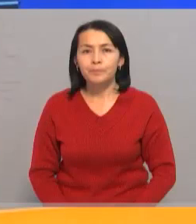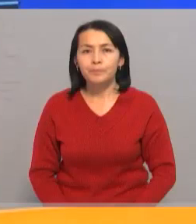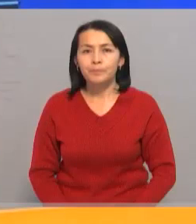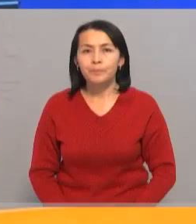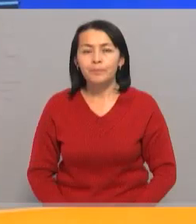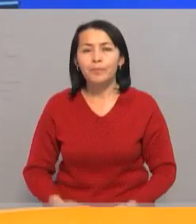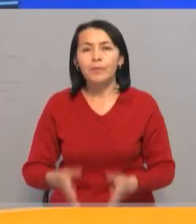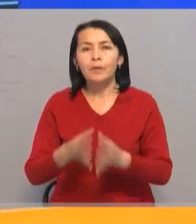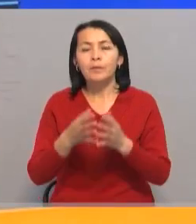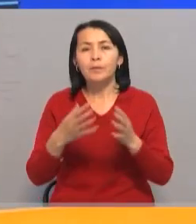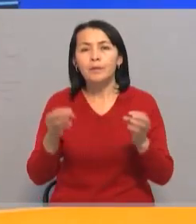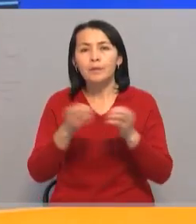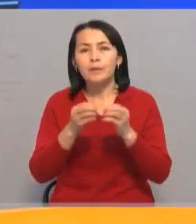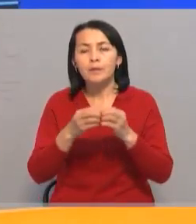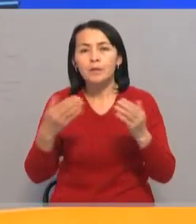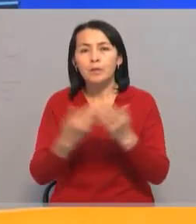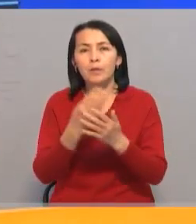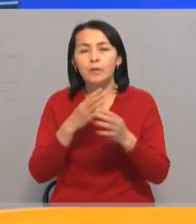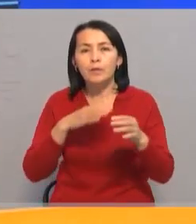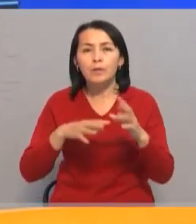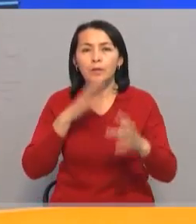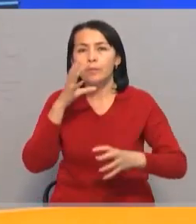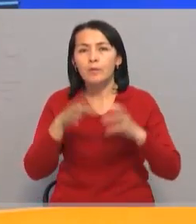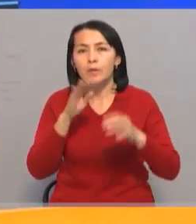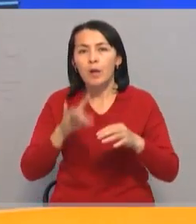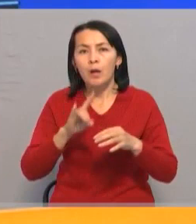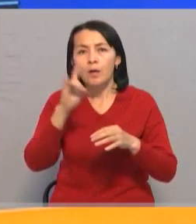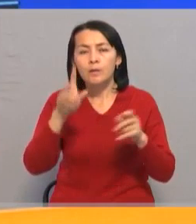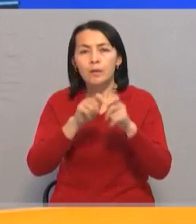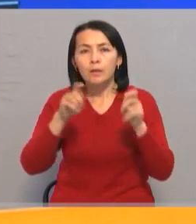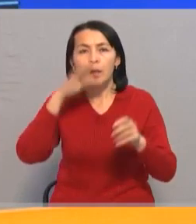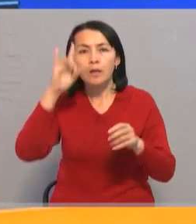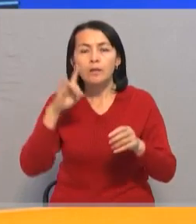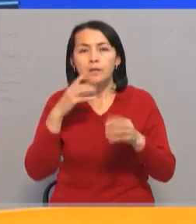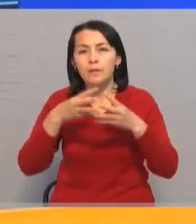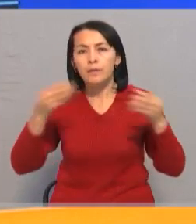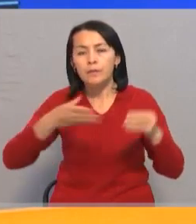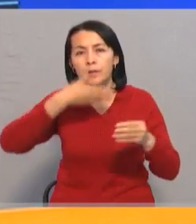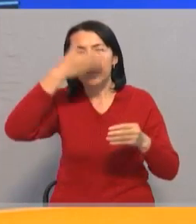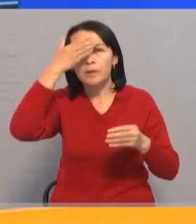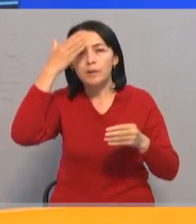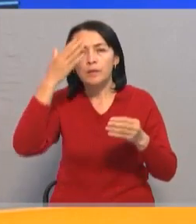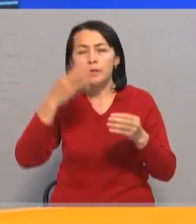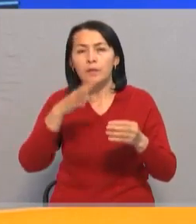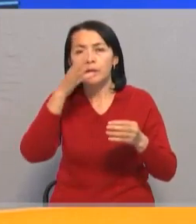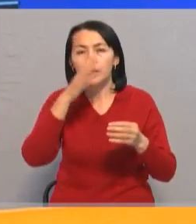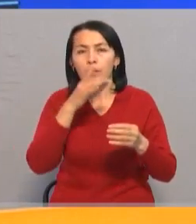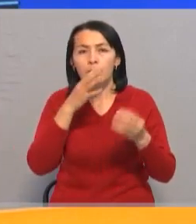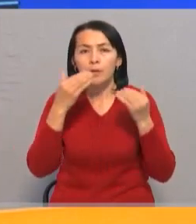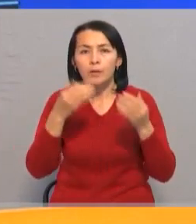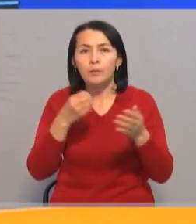более 10 новых международных авиарейсов будут открыты в Казахстане к весенне-летнему сезону будут открыты новые авиарейсы